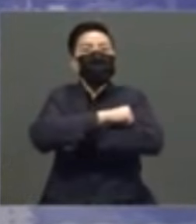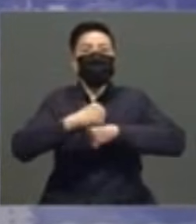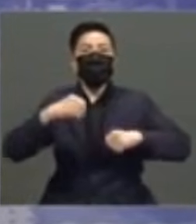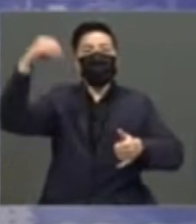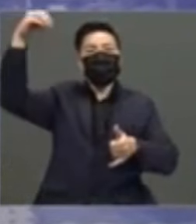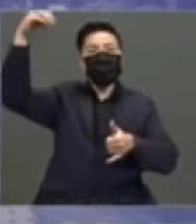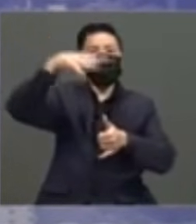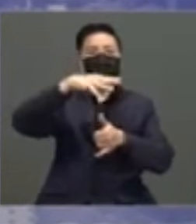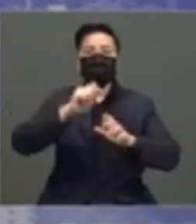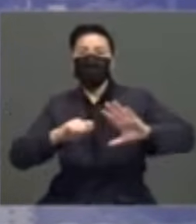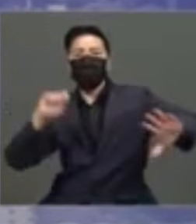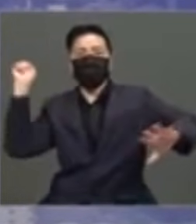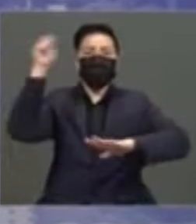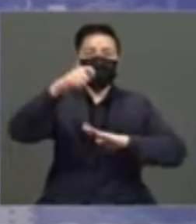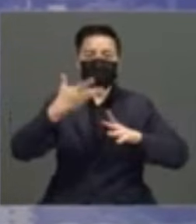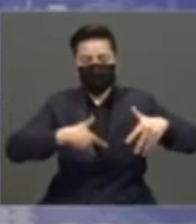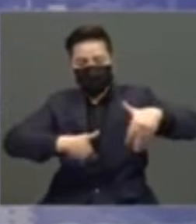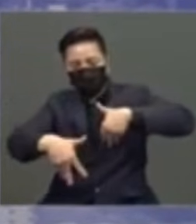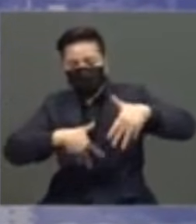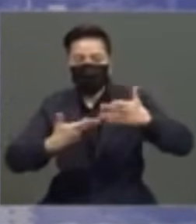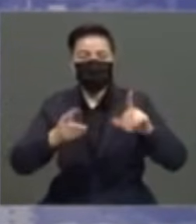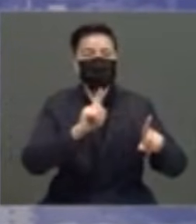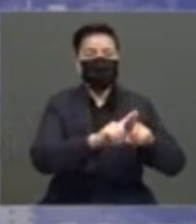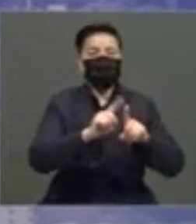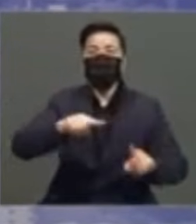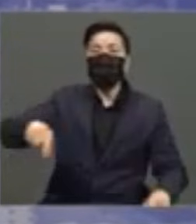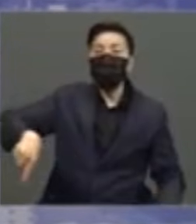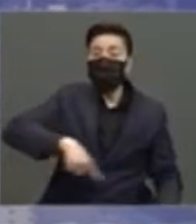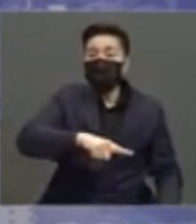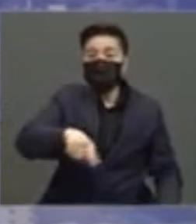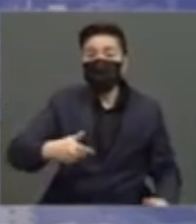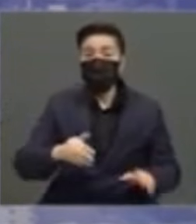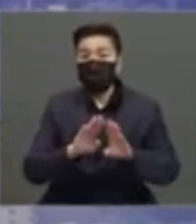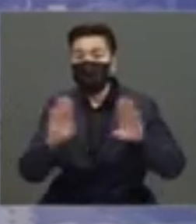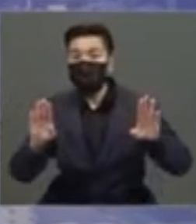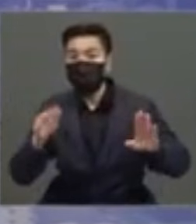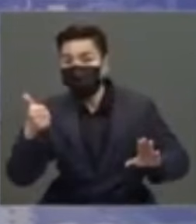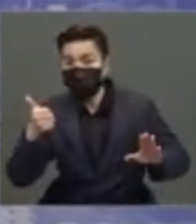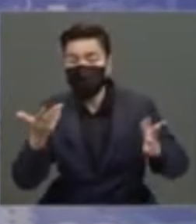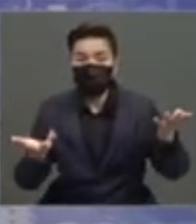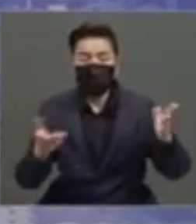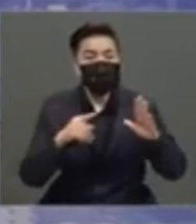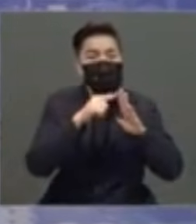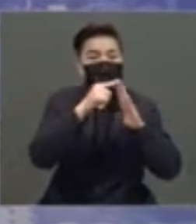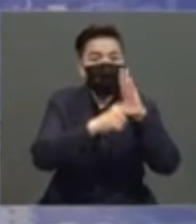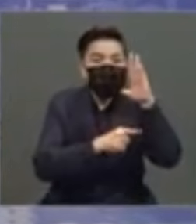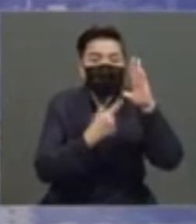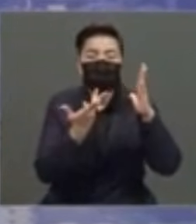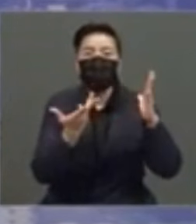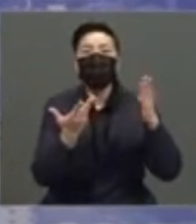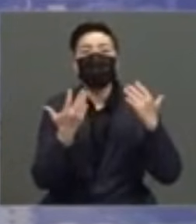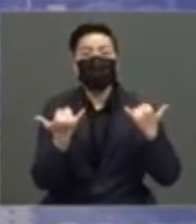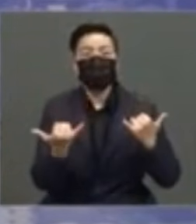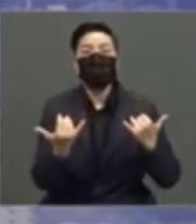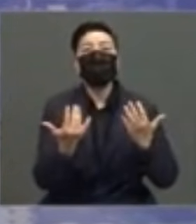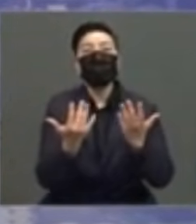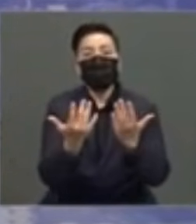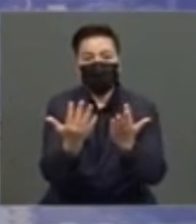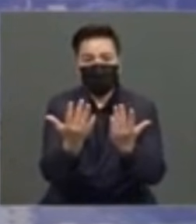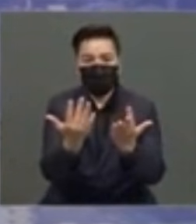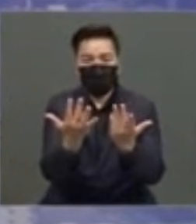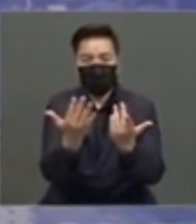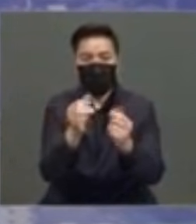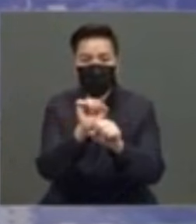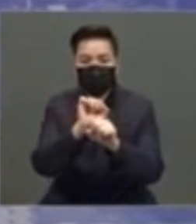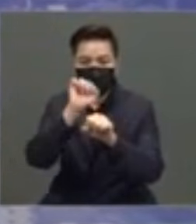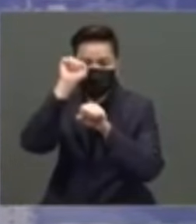างแจ้งสถานที่สวนสาธารณะหรืออะไรต่างๆเหล่านี้จะเกิดขึ้นแต่ละจังหวัดจะเป็นอะไรอย่างไรท่านรอ